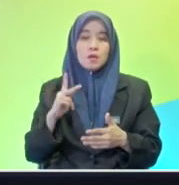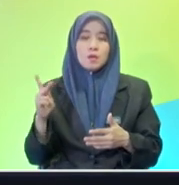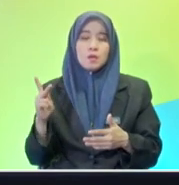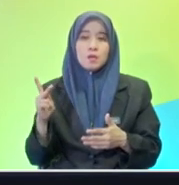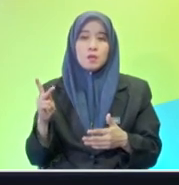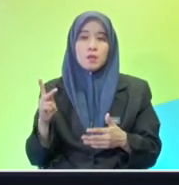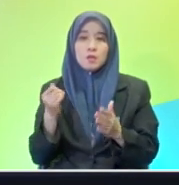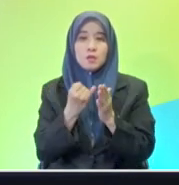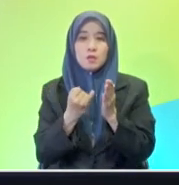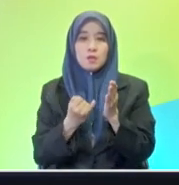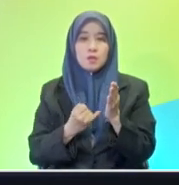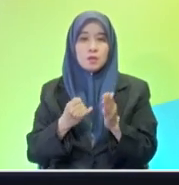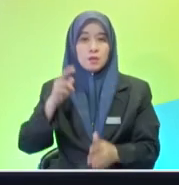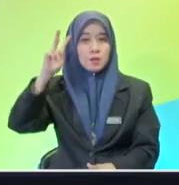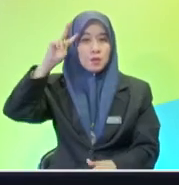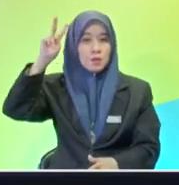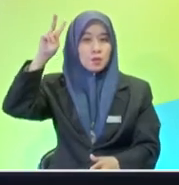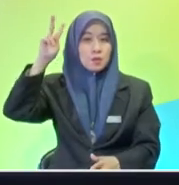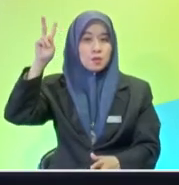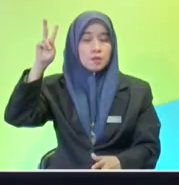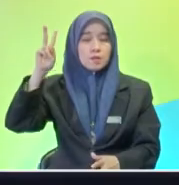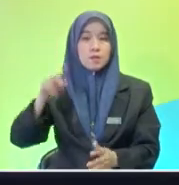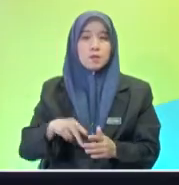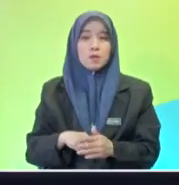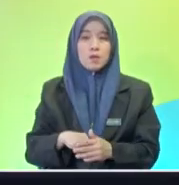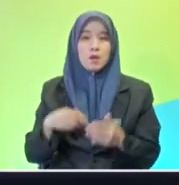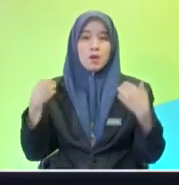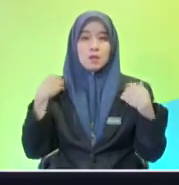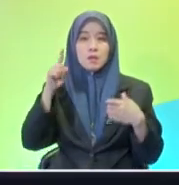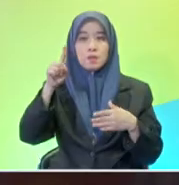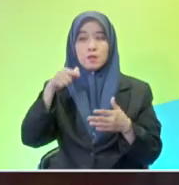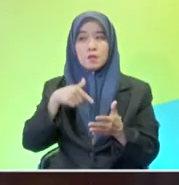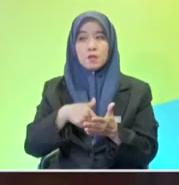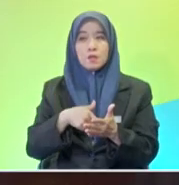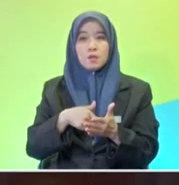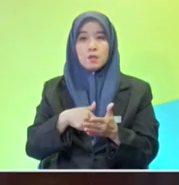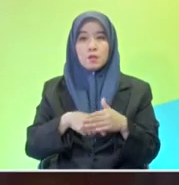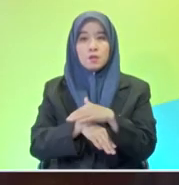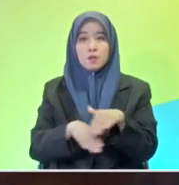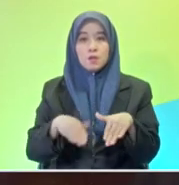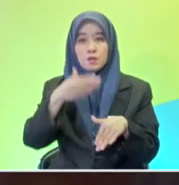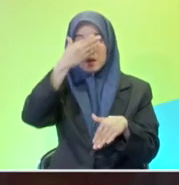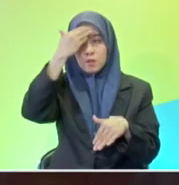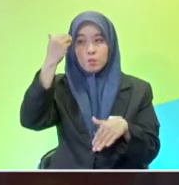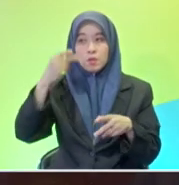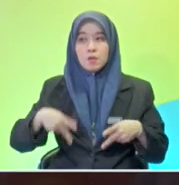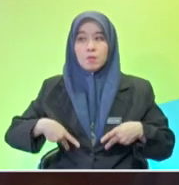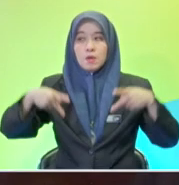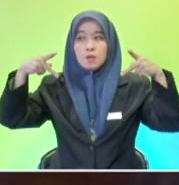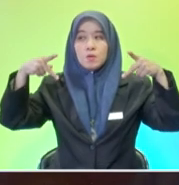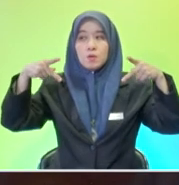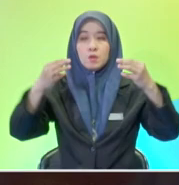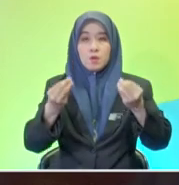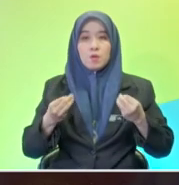Cikgu Saya rasa satu dua t Nak lagi Nak lagi boleh lag jangan lupa Pasu Cikgu tu nak warna tu ohu pun ka warna Mac